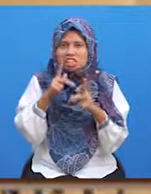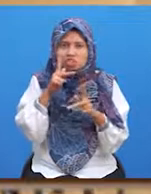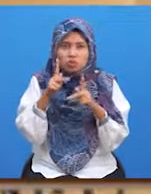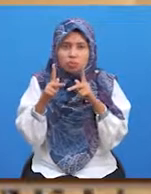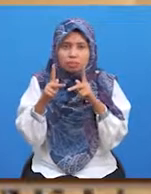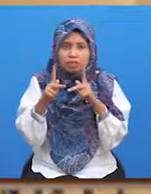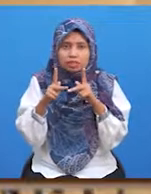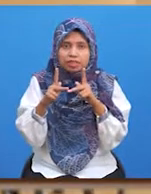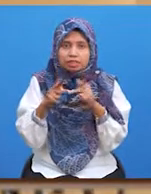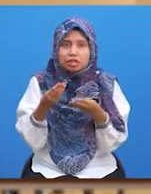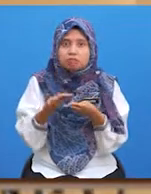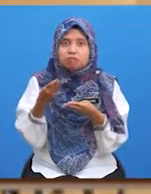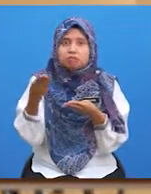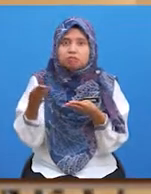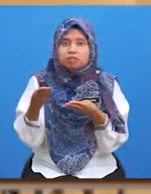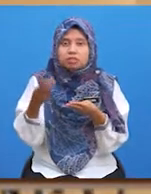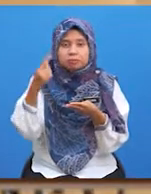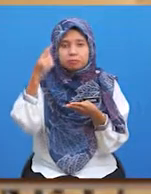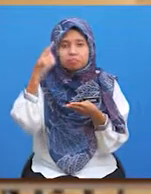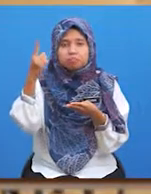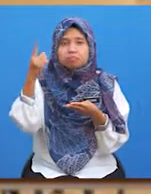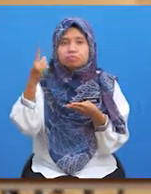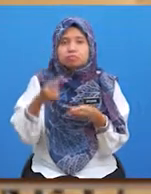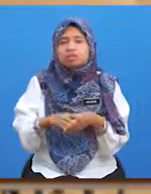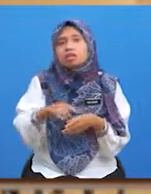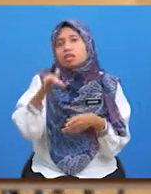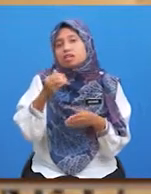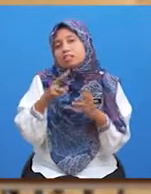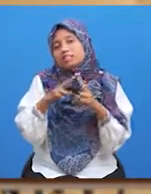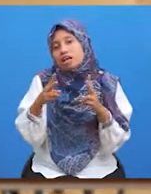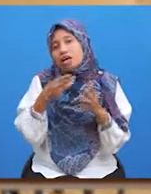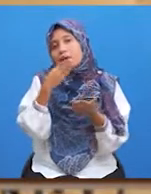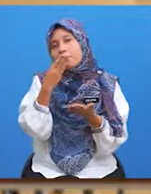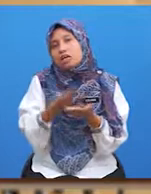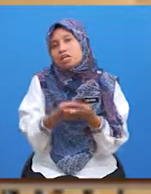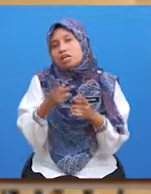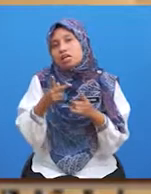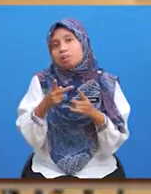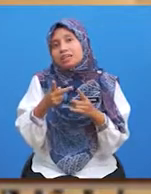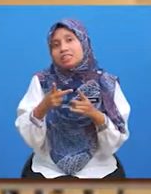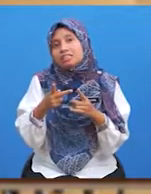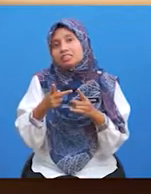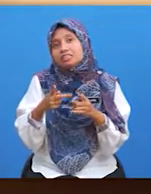komunikasi memberi impression yang sangat baik terhadap kelakuan kita.